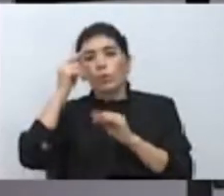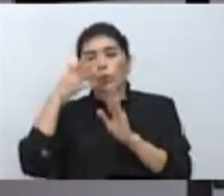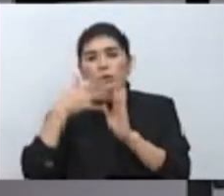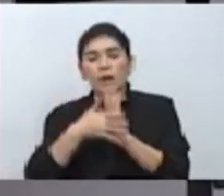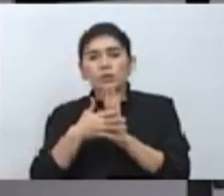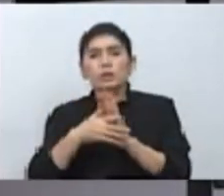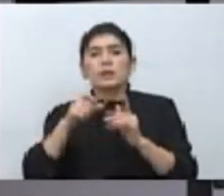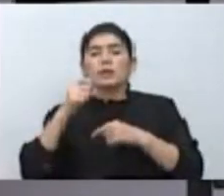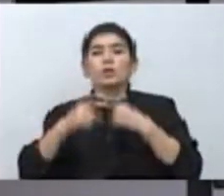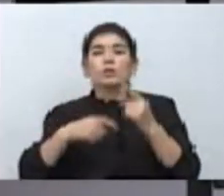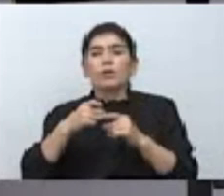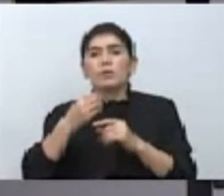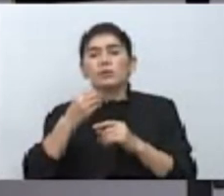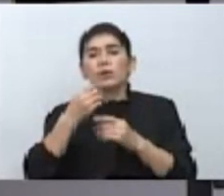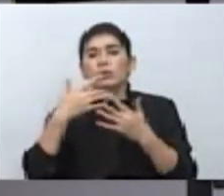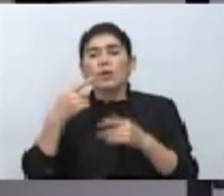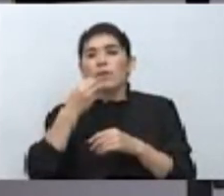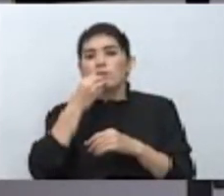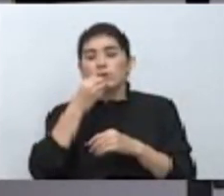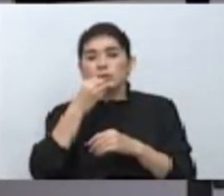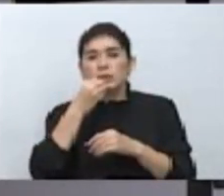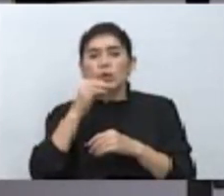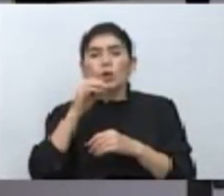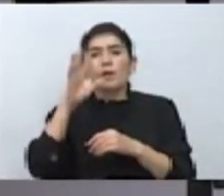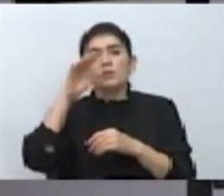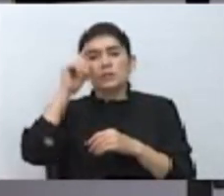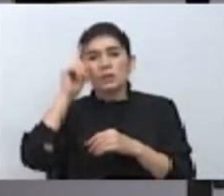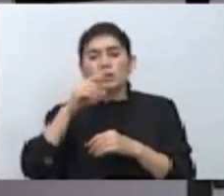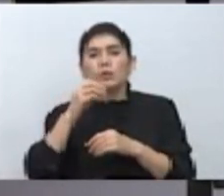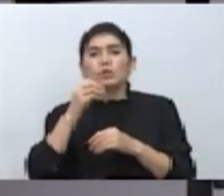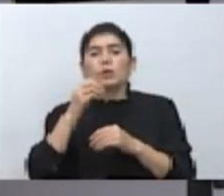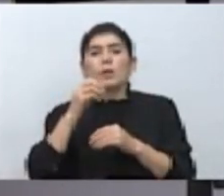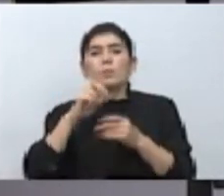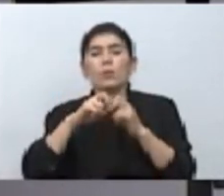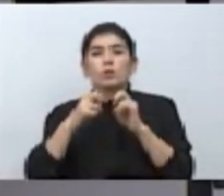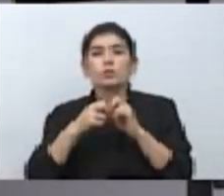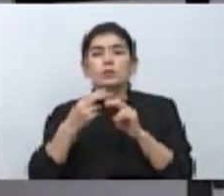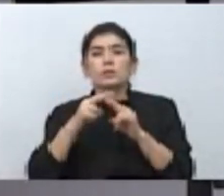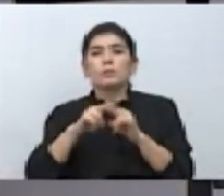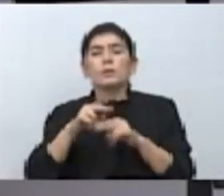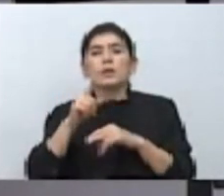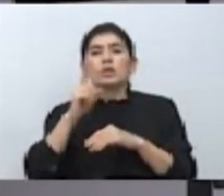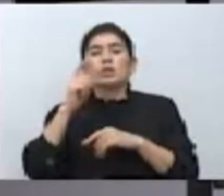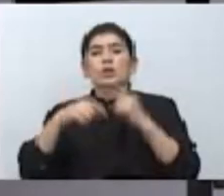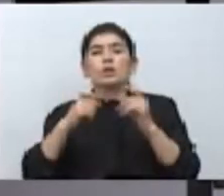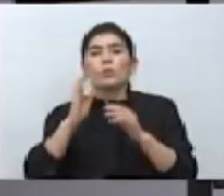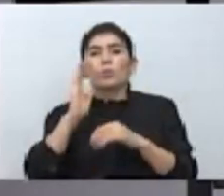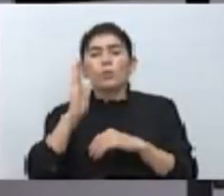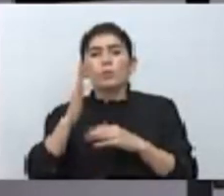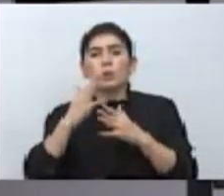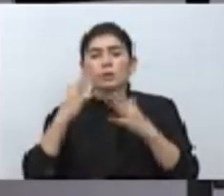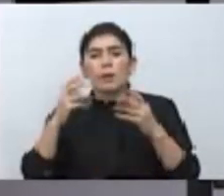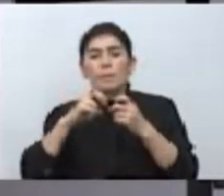o'rganish, keyingisi oziq-ovqat muammosi. Ma'lumki, oziq-ovqat muammosi kelajakda juda ham